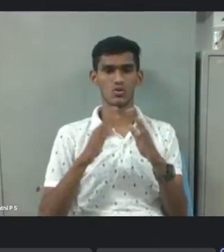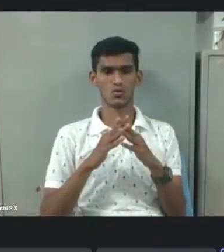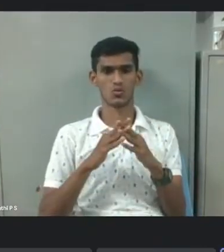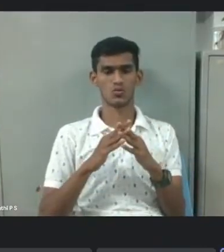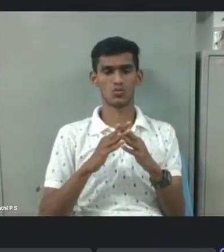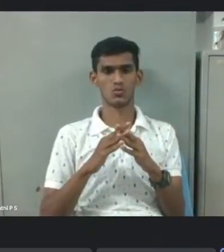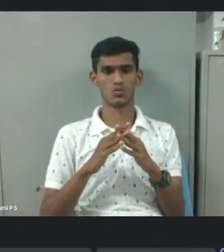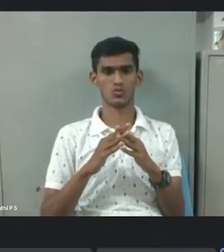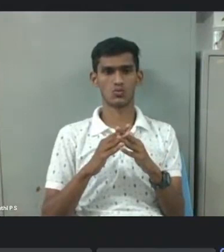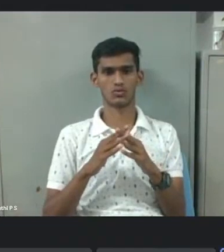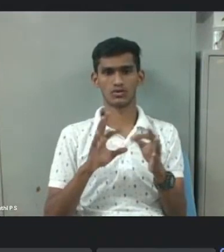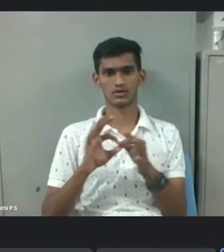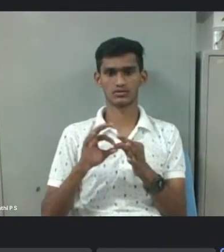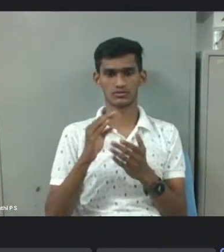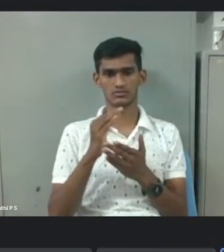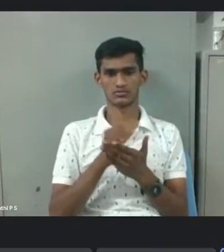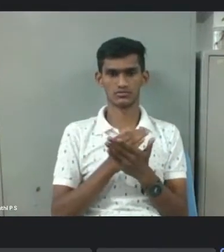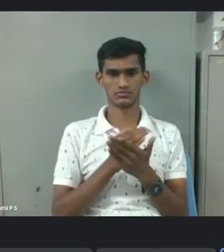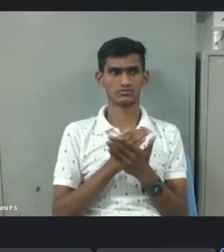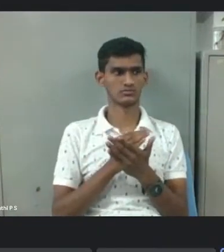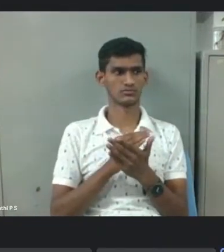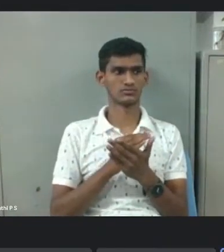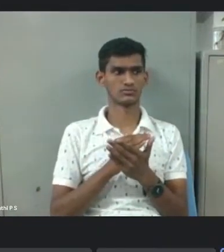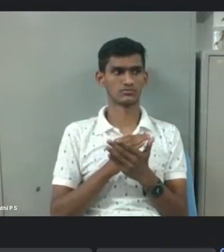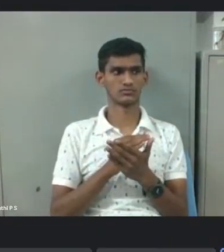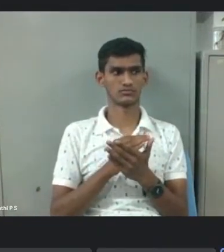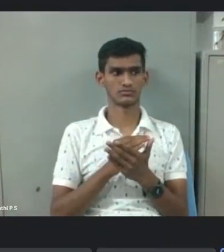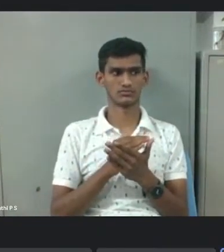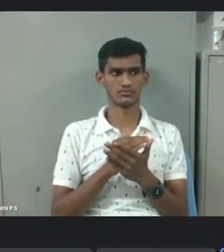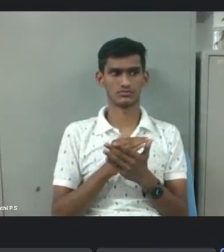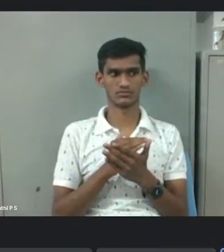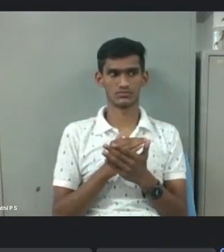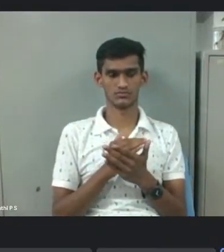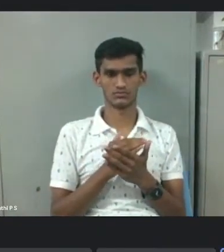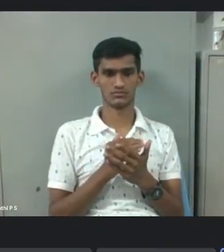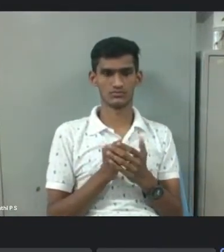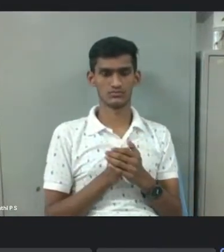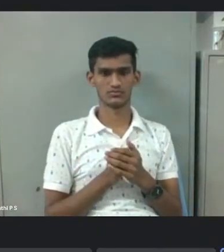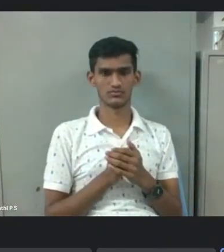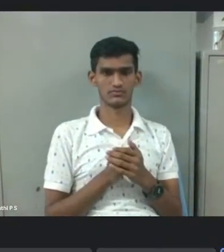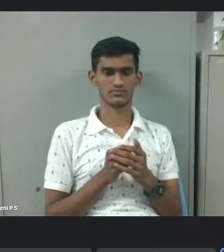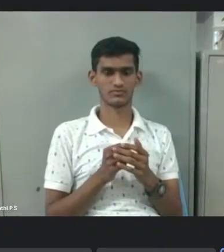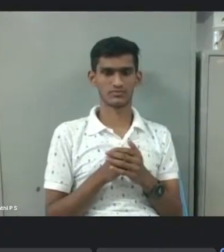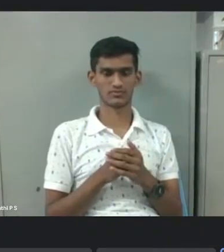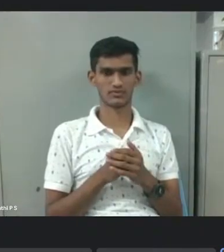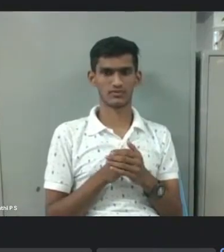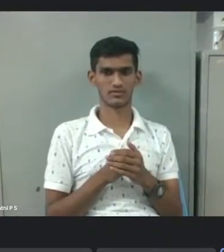അടുത്ത ഒരു ചോദ്യം ബിൻസി ചോദിച്ചിരിക്കുന്നത് ഡിസബിലിറ്റി ഒരാളുടെ ക്വാളിറ്റി ഓഫ് ലൈഫ് ആൻഡ് മെന്റൽ ഹെൽത്തിനെ എങ്ങനെ